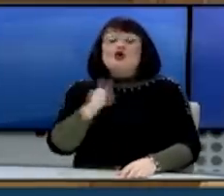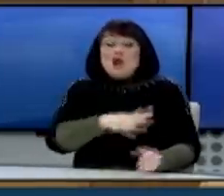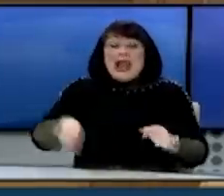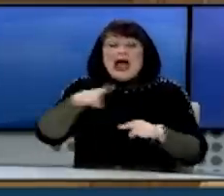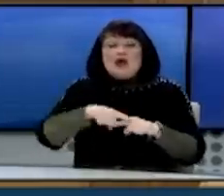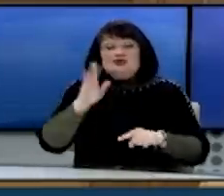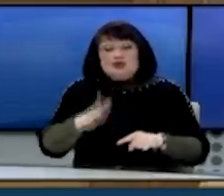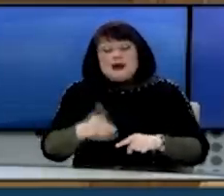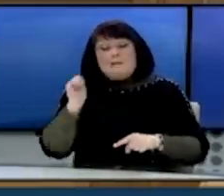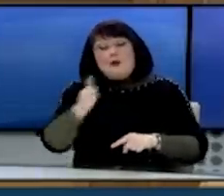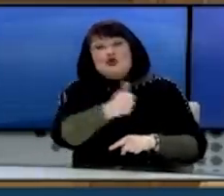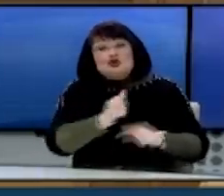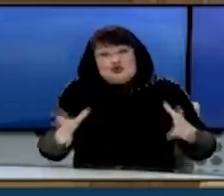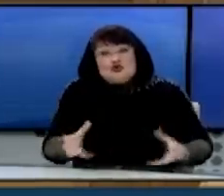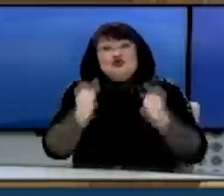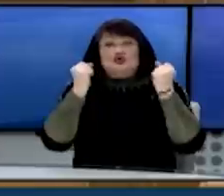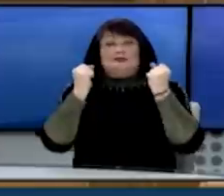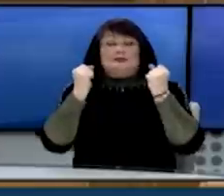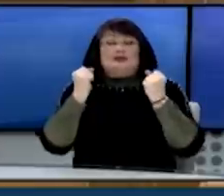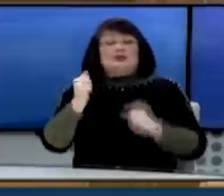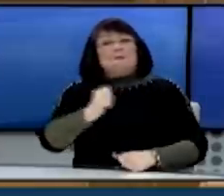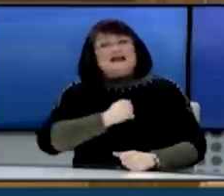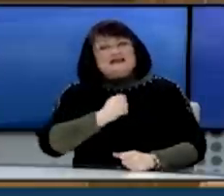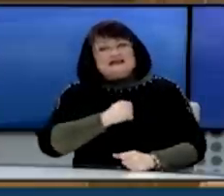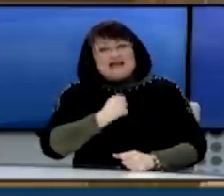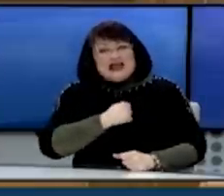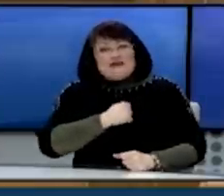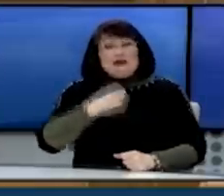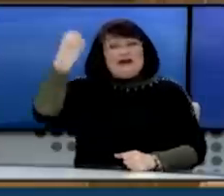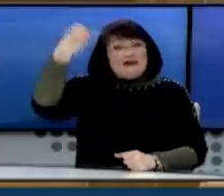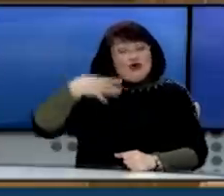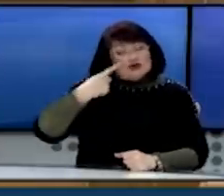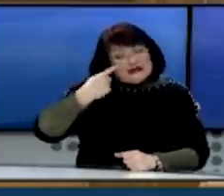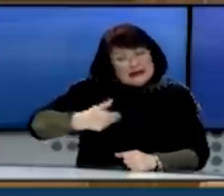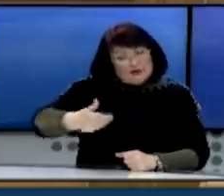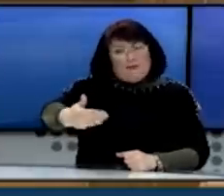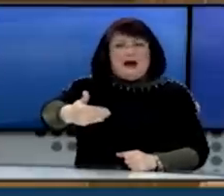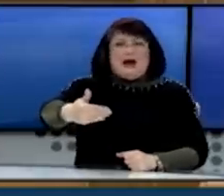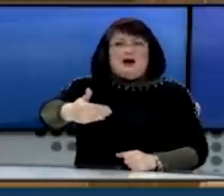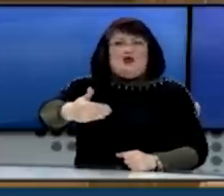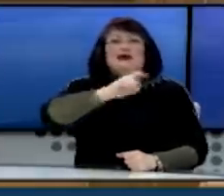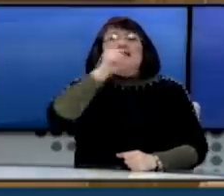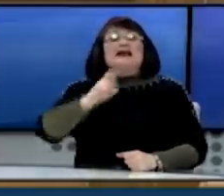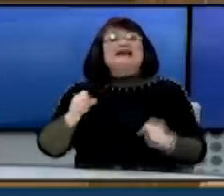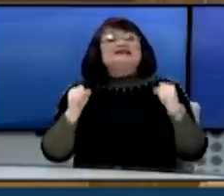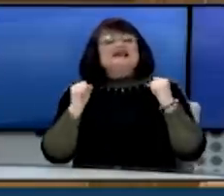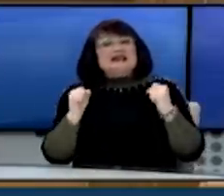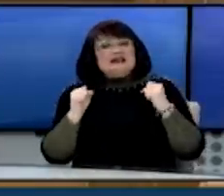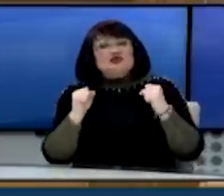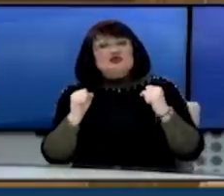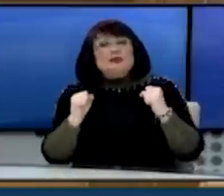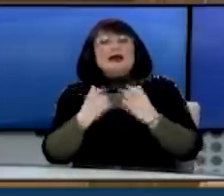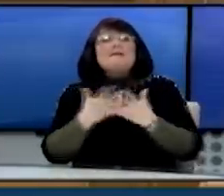μπορεί να σώσει το λαό είναι θέση που φωτίζει την προοπτική για να ζήσουμε με βάση